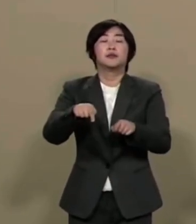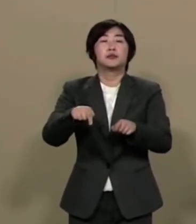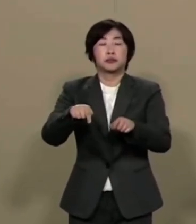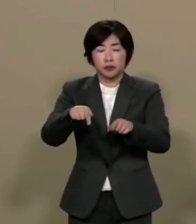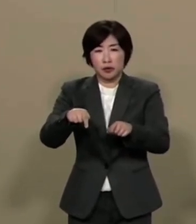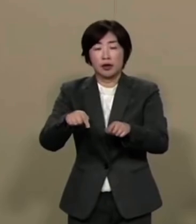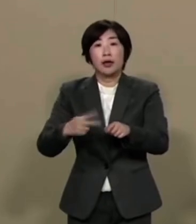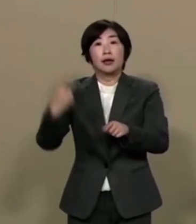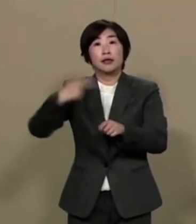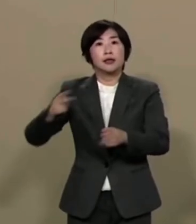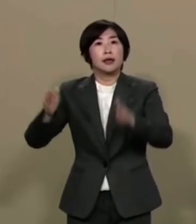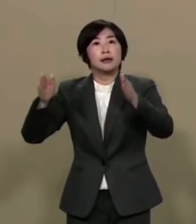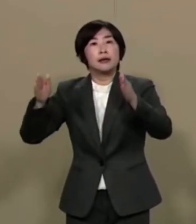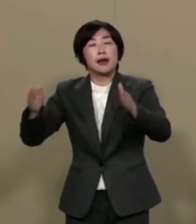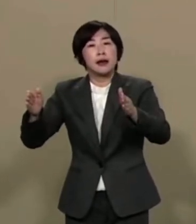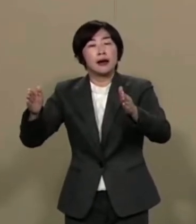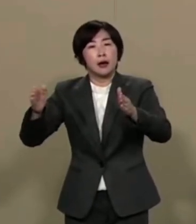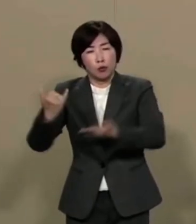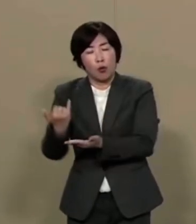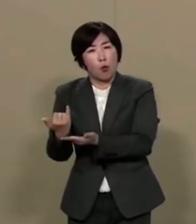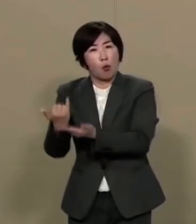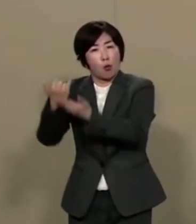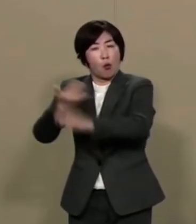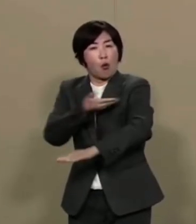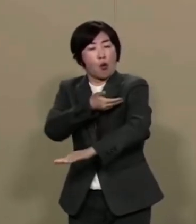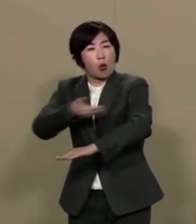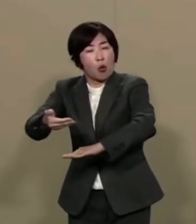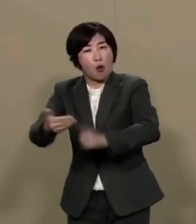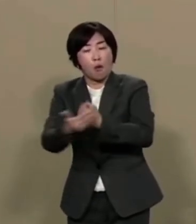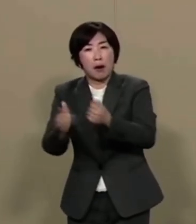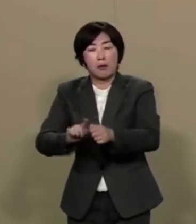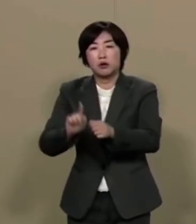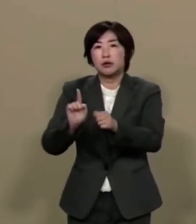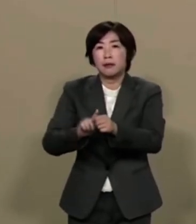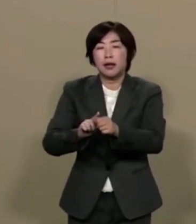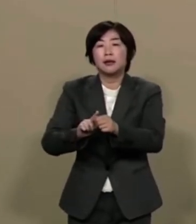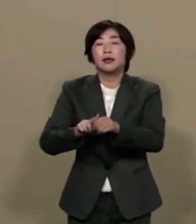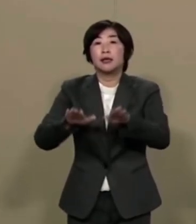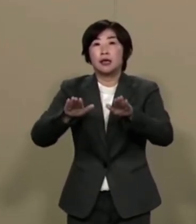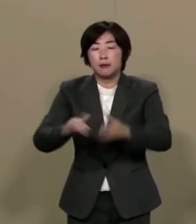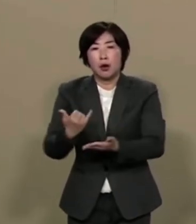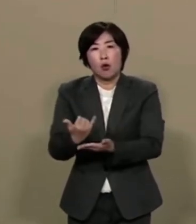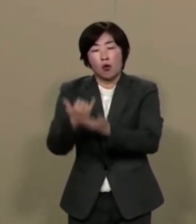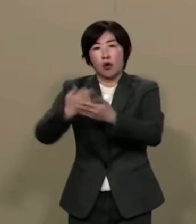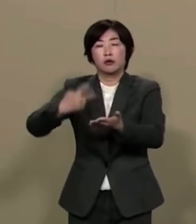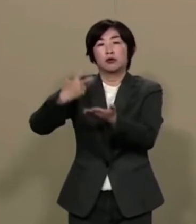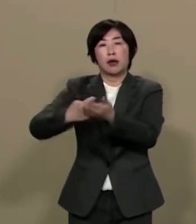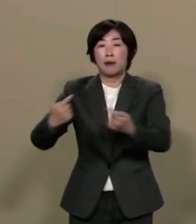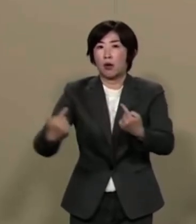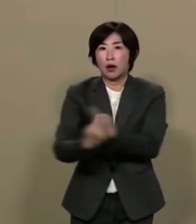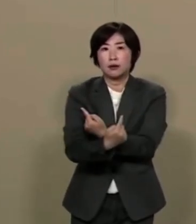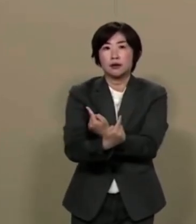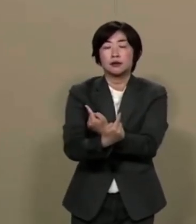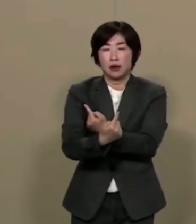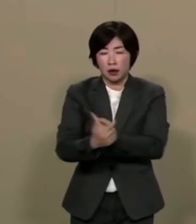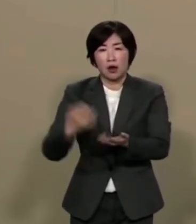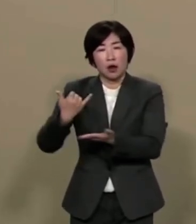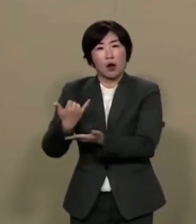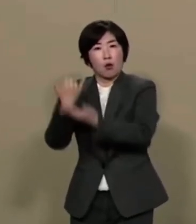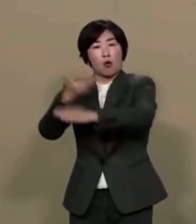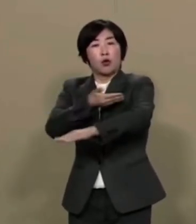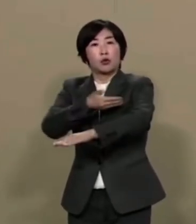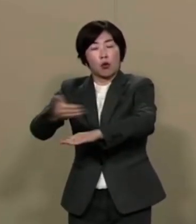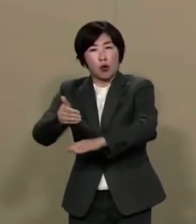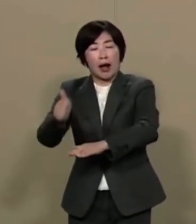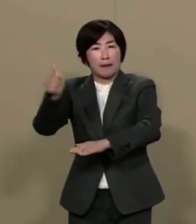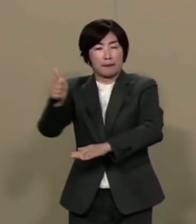代約2000年続いたこの高等を守るために私たちは現在の皇室テパを改正してそしてえ高等が男系